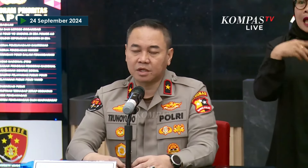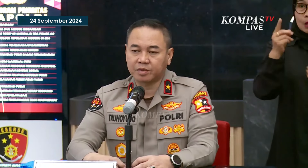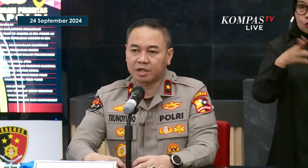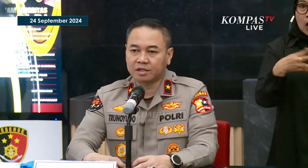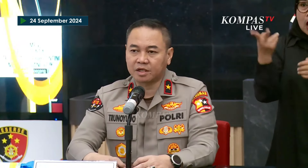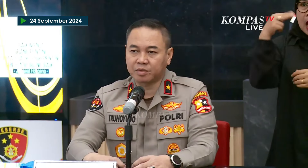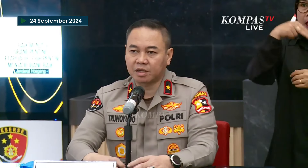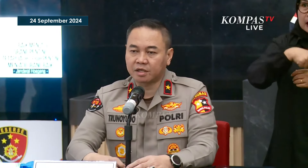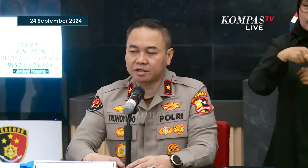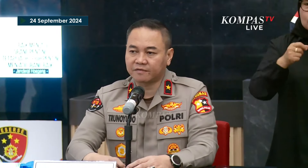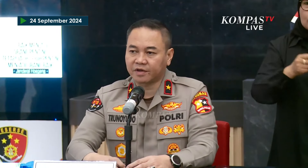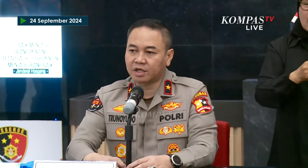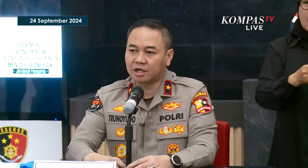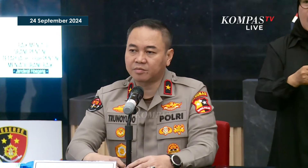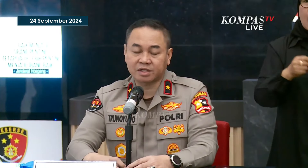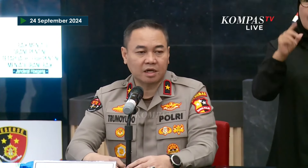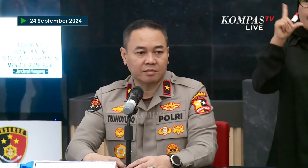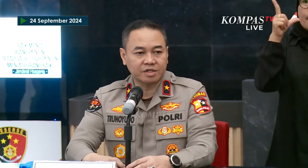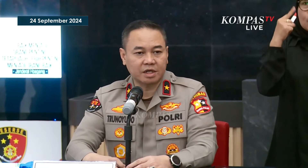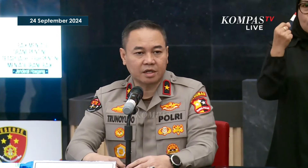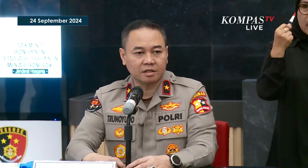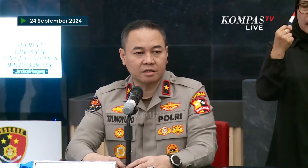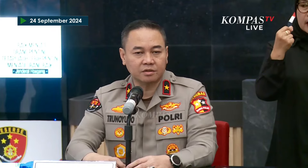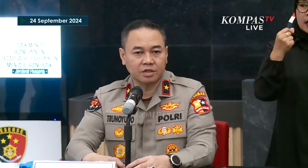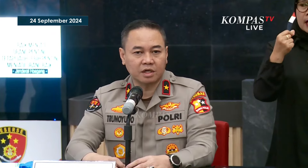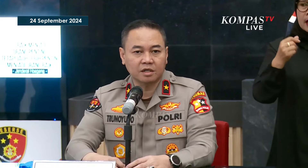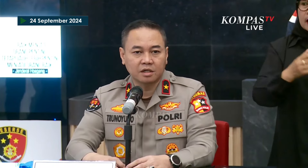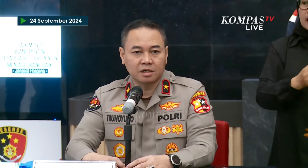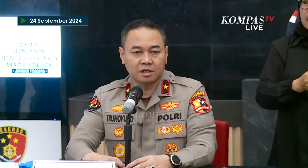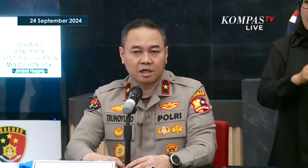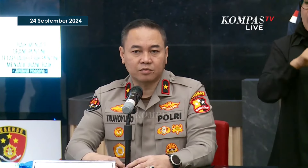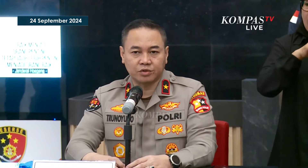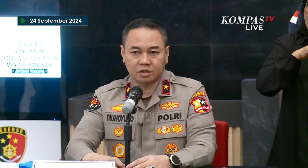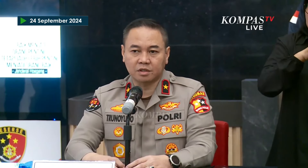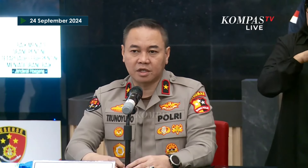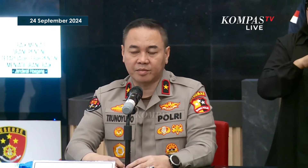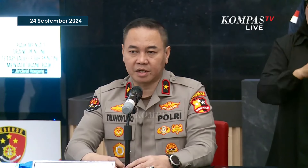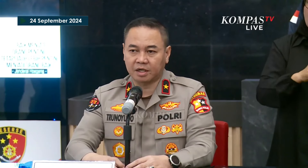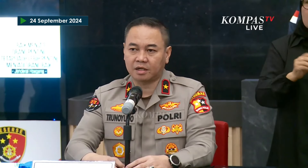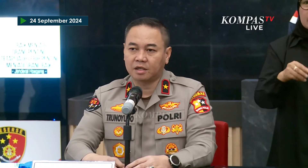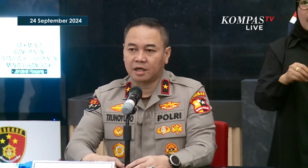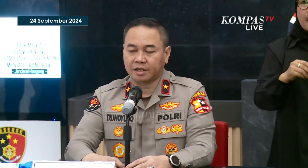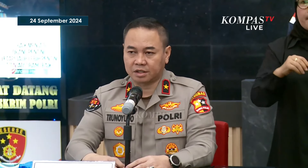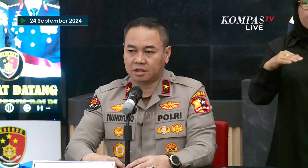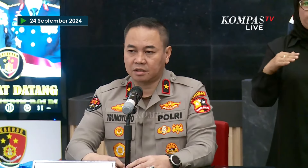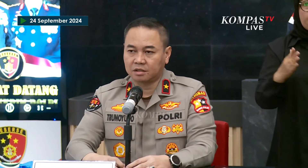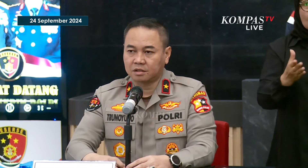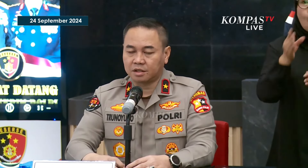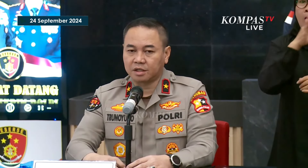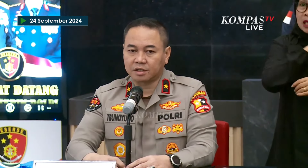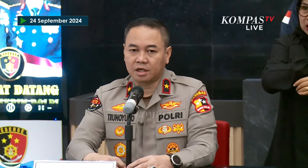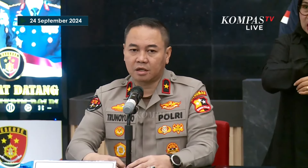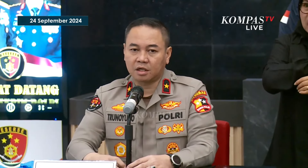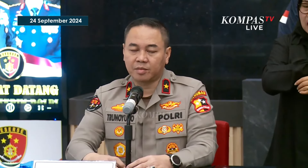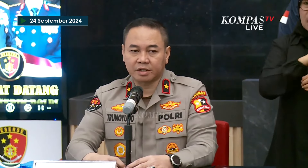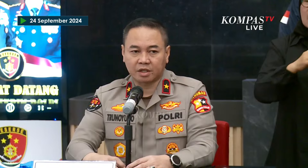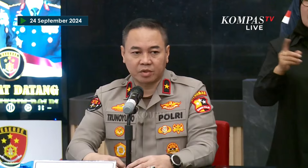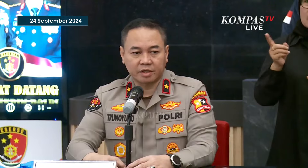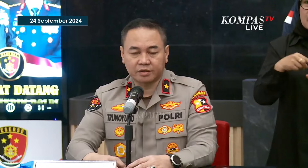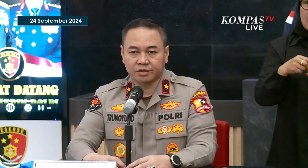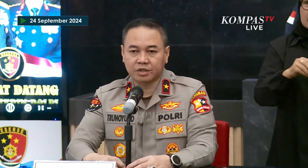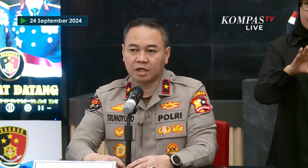setiap tindak pidana yang sifatnya adalah meresahkan masyarakat dan tentunya inilah wujud daripada hasil kinerja